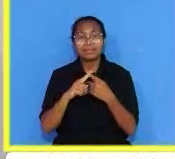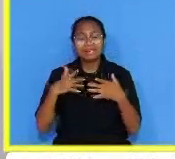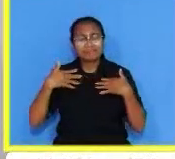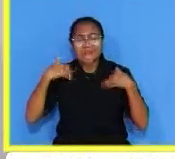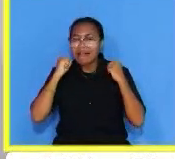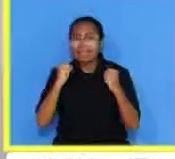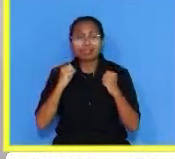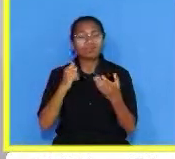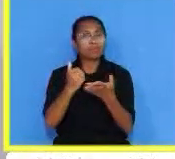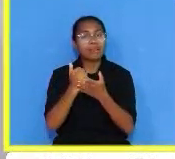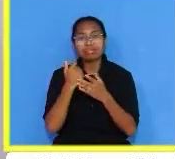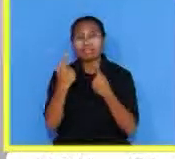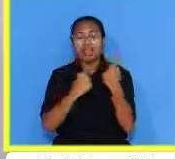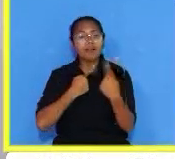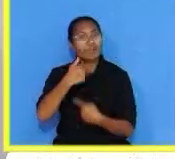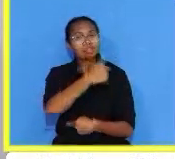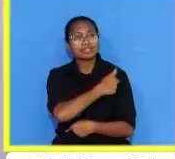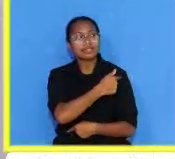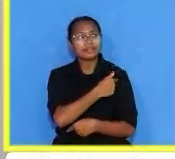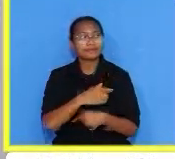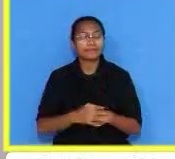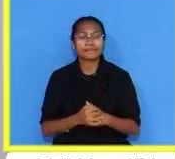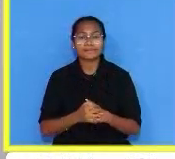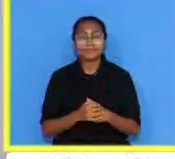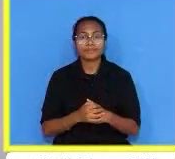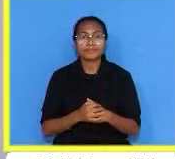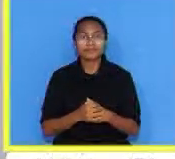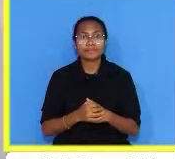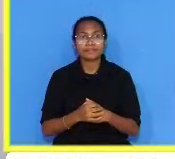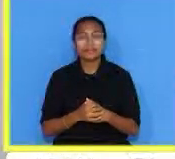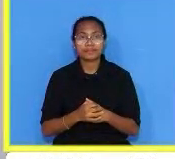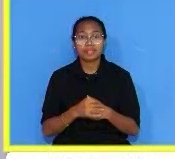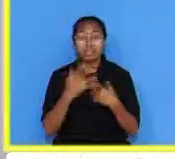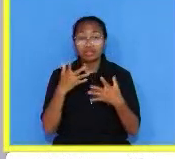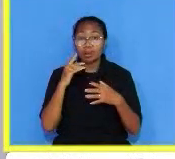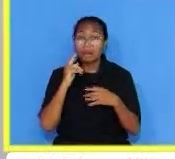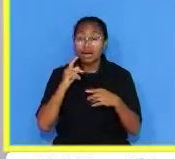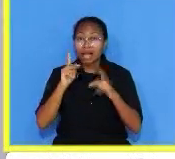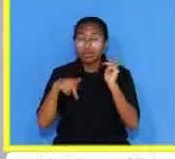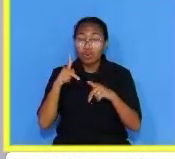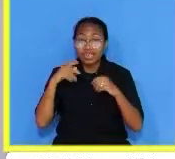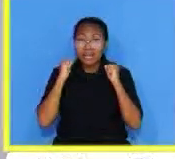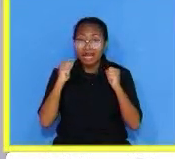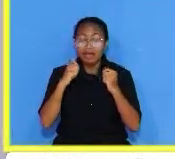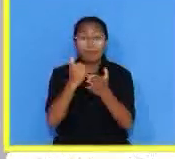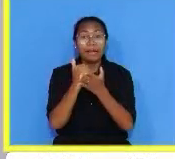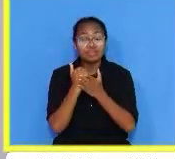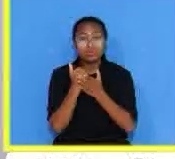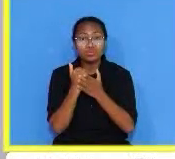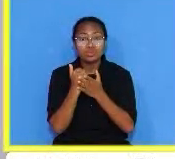teman-teman disabilitas untuk mendapatkan vaksin. Terutama dinas kesehatan yang sangat membantu dan